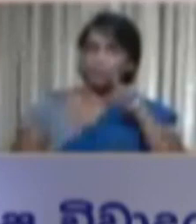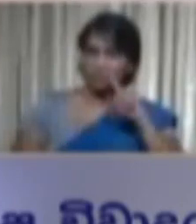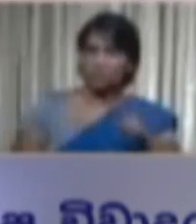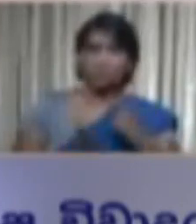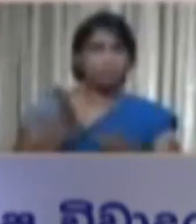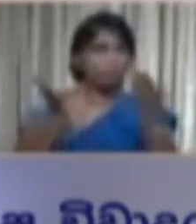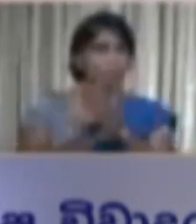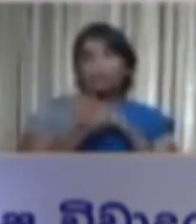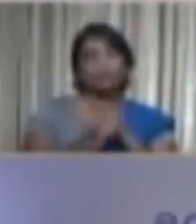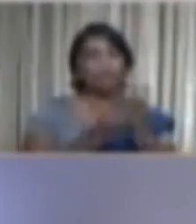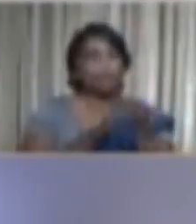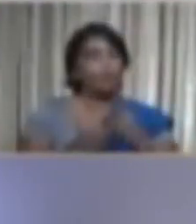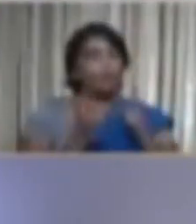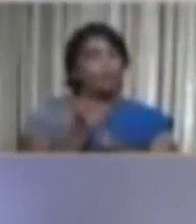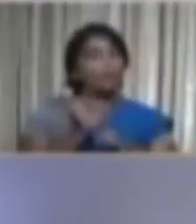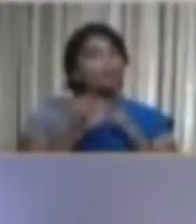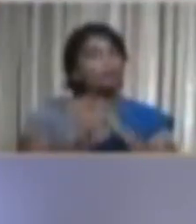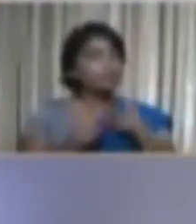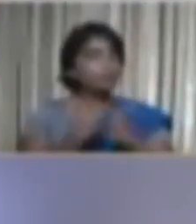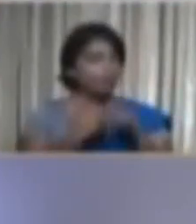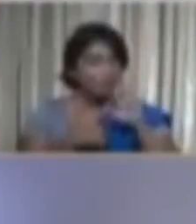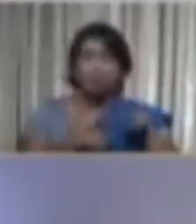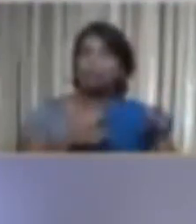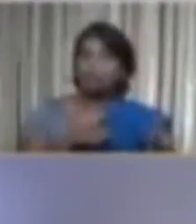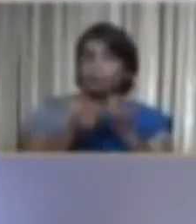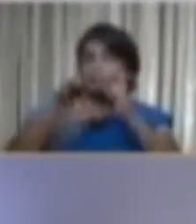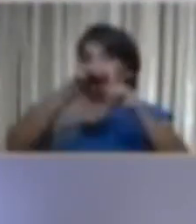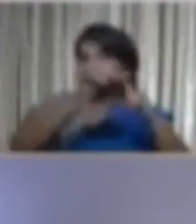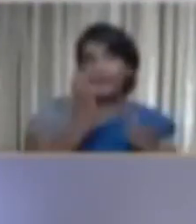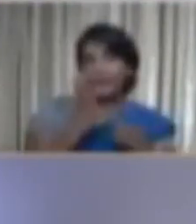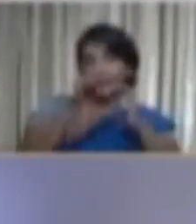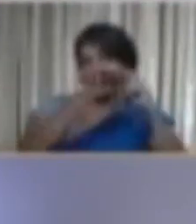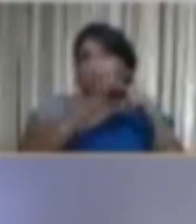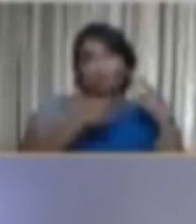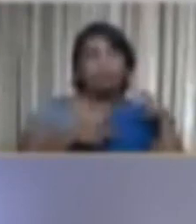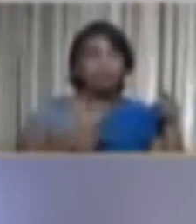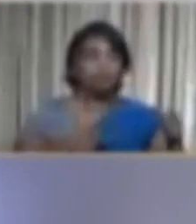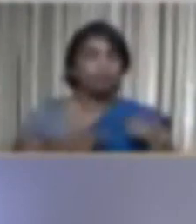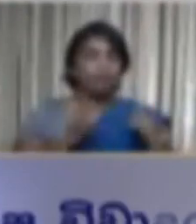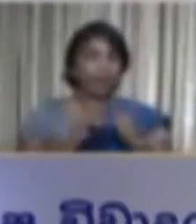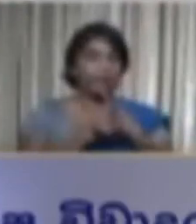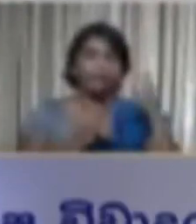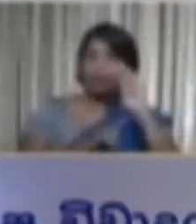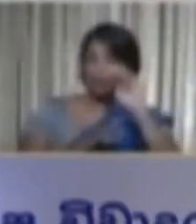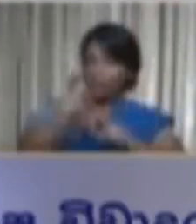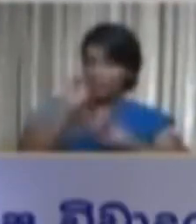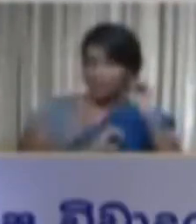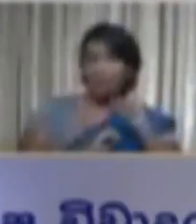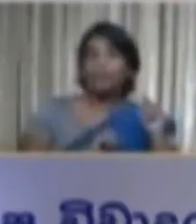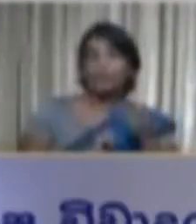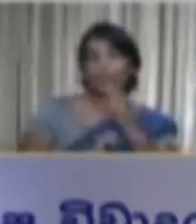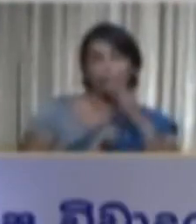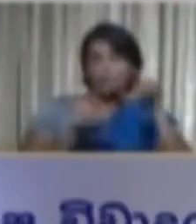ගිවිසුම් පාර්ලිමේන්තුවේ ඉදිරිපත් කරන්නේ නේ LNG නිෂ්පාදනය කිරීම සඳහා ටෙන්ඩර් එකක් කැඳෙව්වා ඒකෙදි අපි කෙරවල පිටිය බලාගාරයේ 140 ඒ